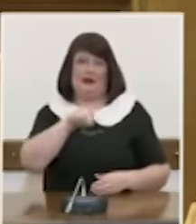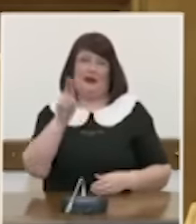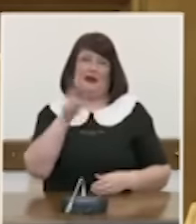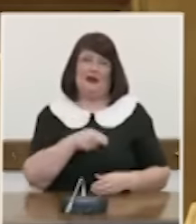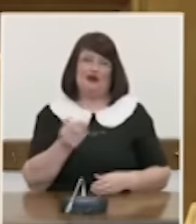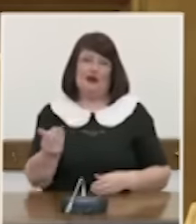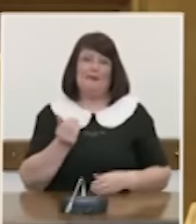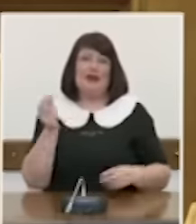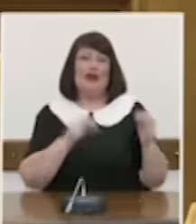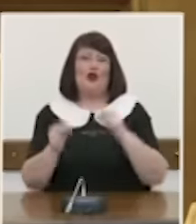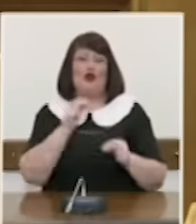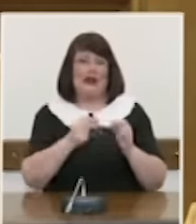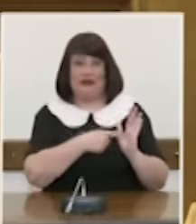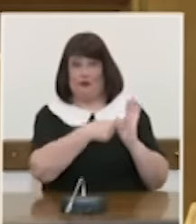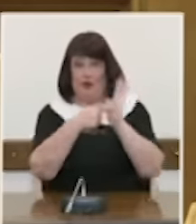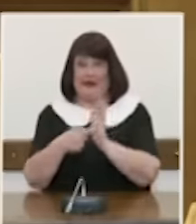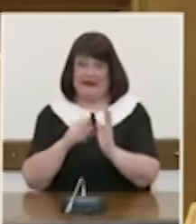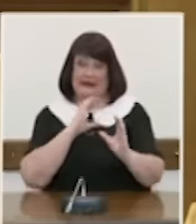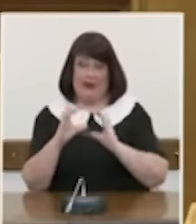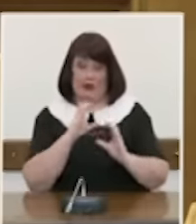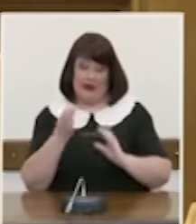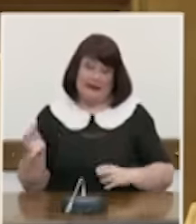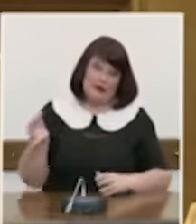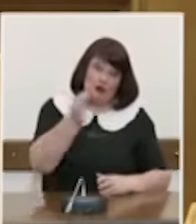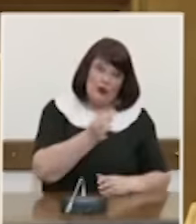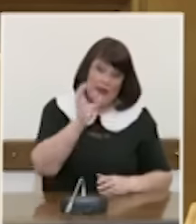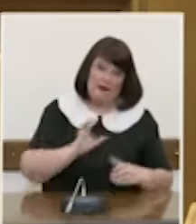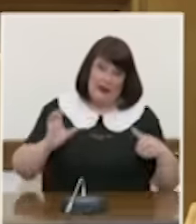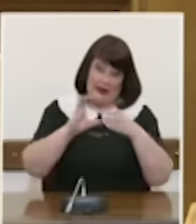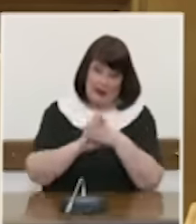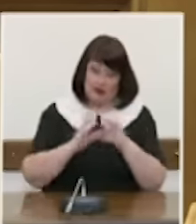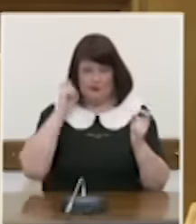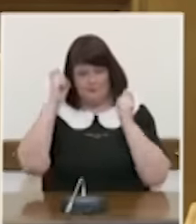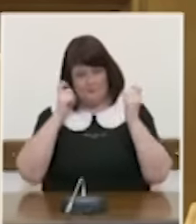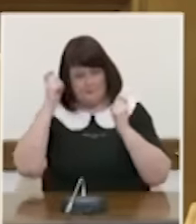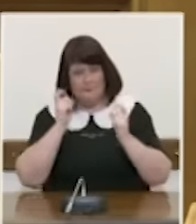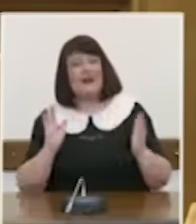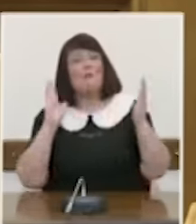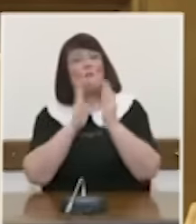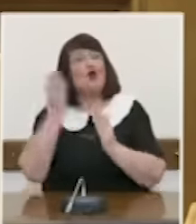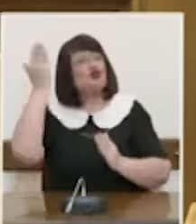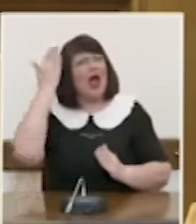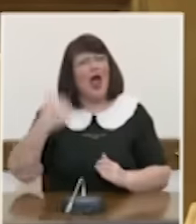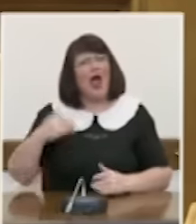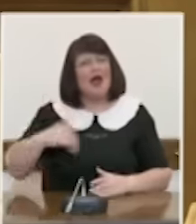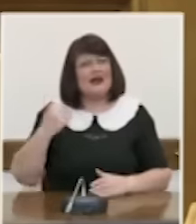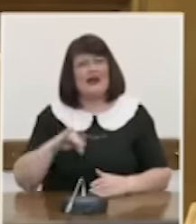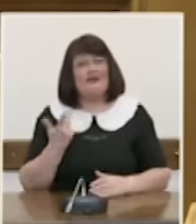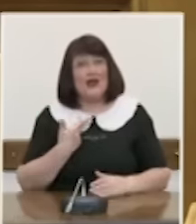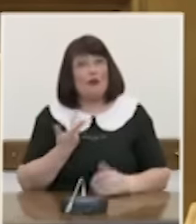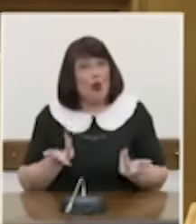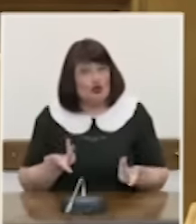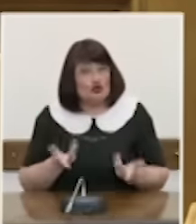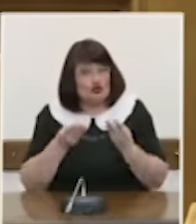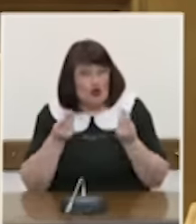σας πυροτέχνημα. Τι σας είπαν? Ότι σκέφτονται να αντιμετωπίσουν την ακρίβεια εμβαθύνοντας